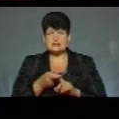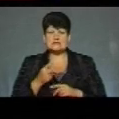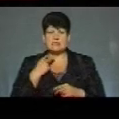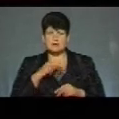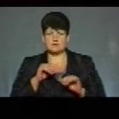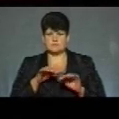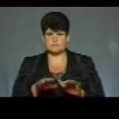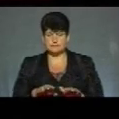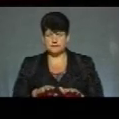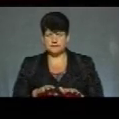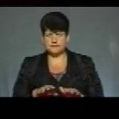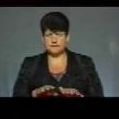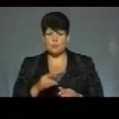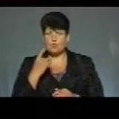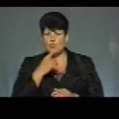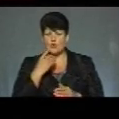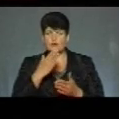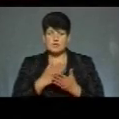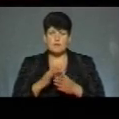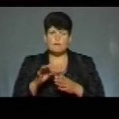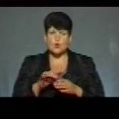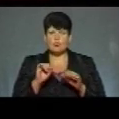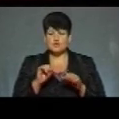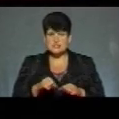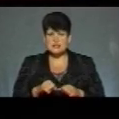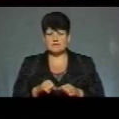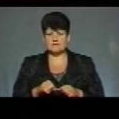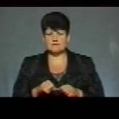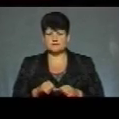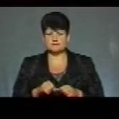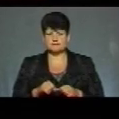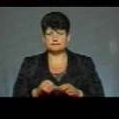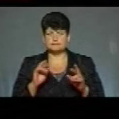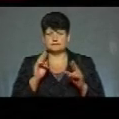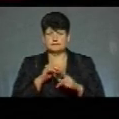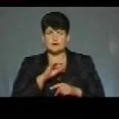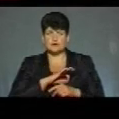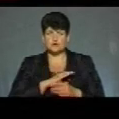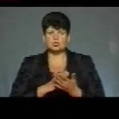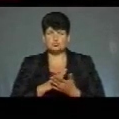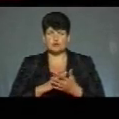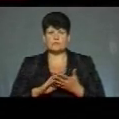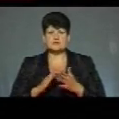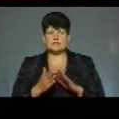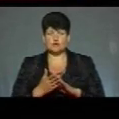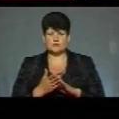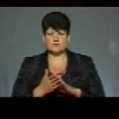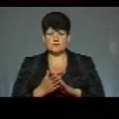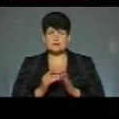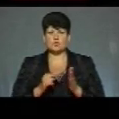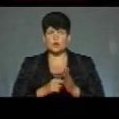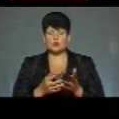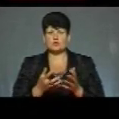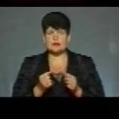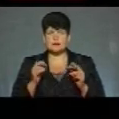Мова йде про можливі зловживання службовим становищем з метою